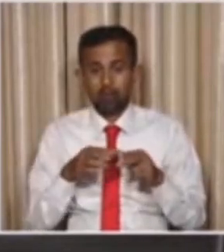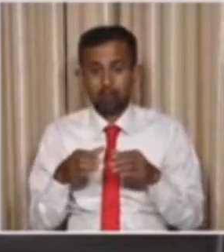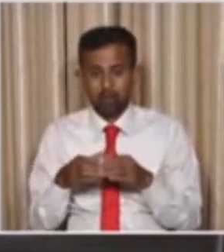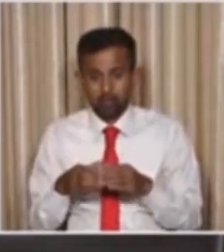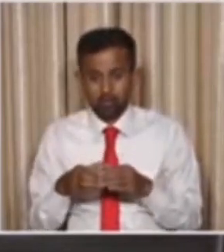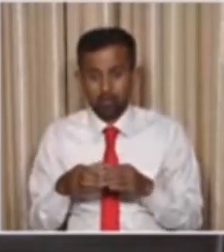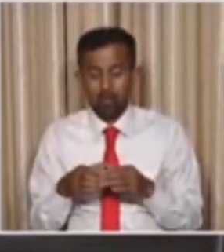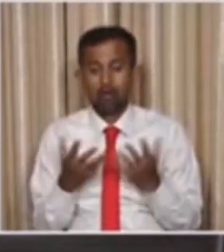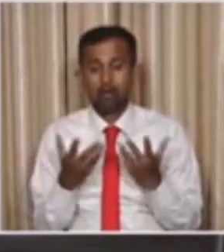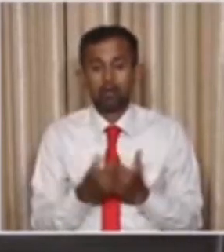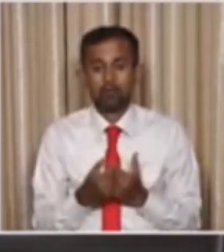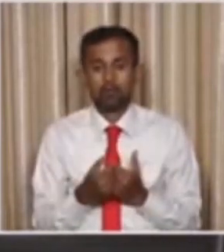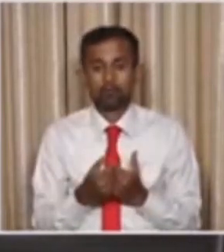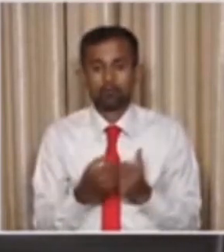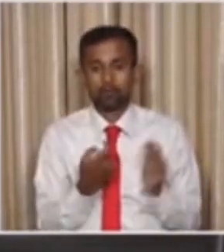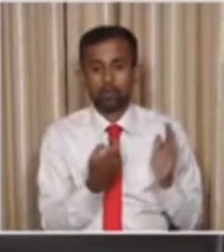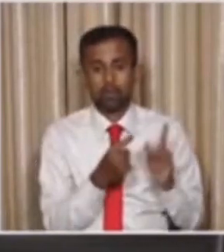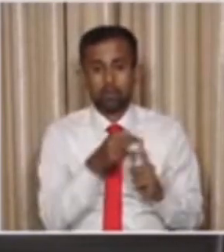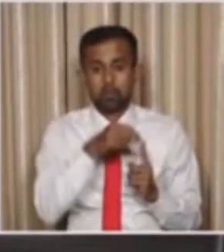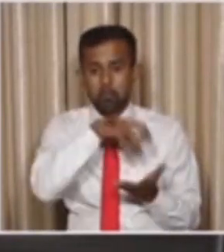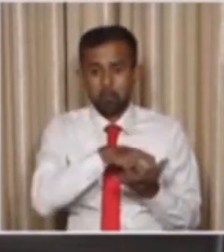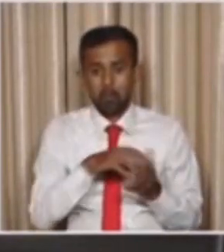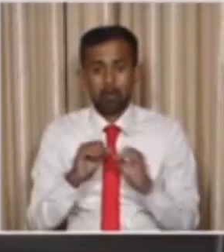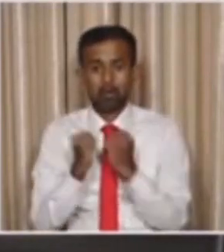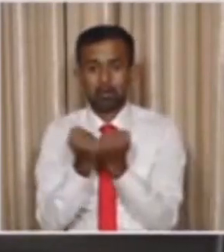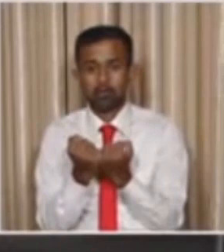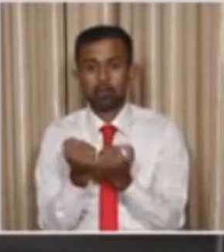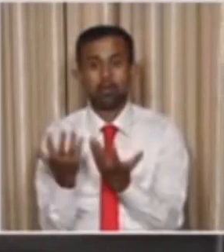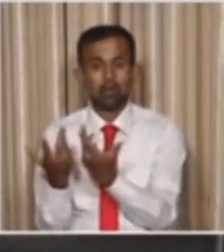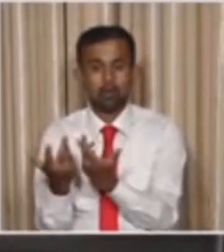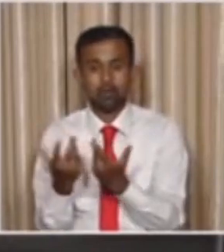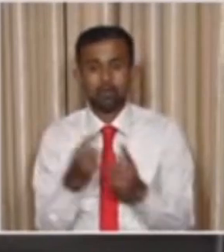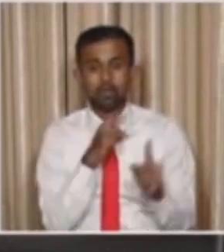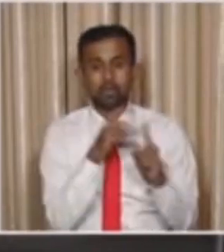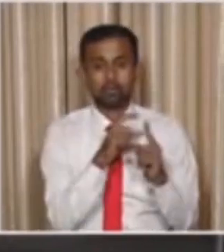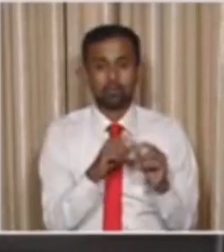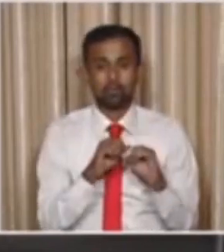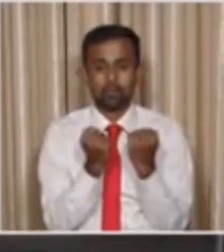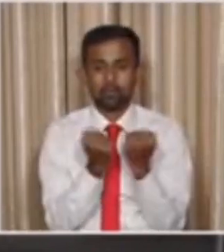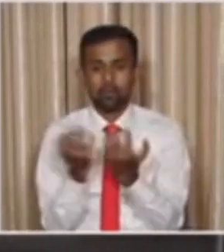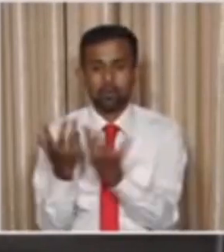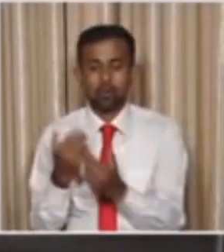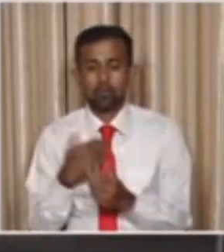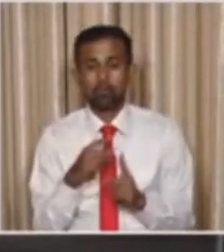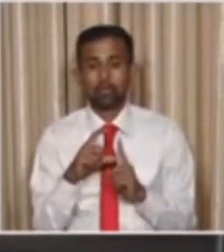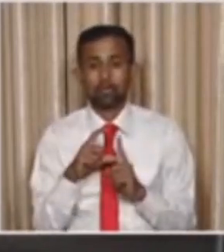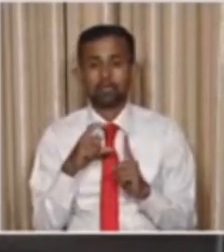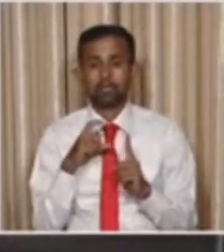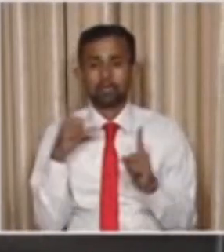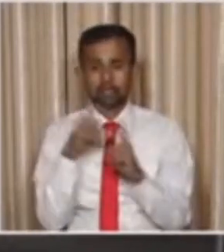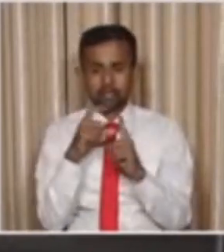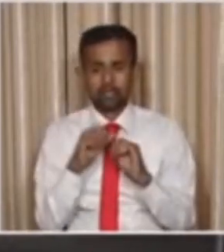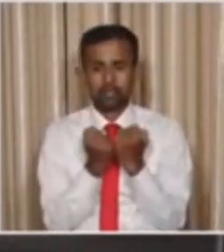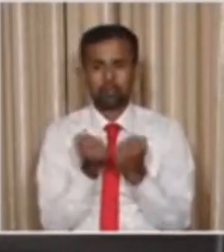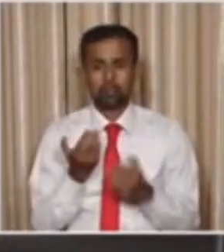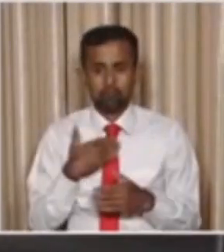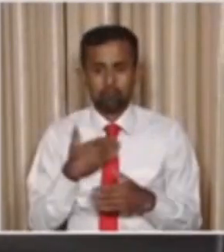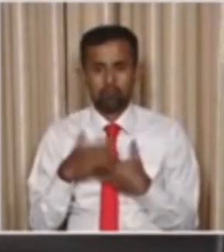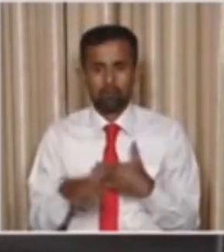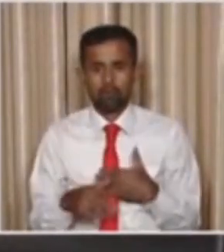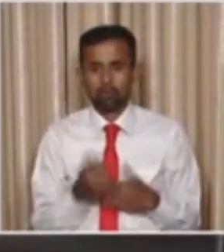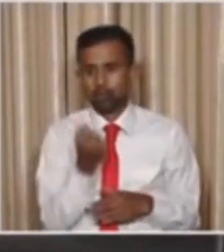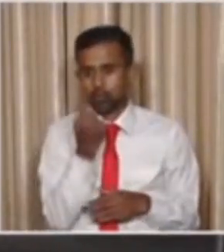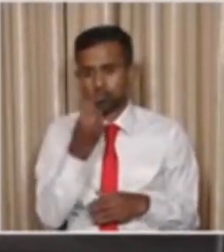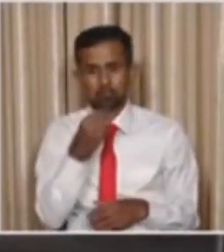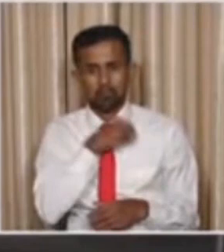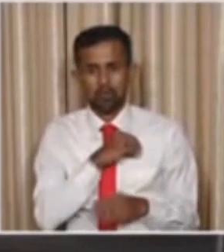तीन प्रमाण प्रोविंसियल क्लब मेचर तीन डिस्ट्रिक्ट क्लब मेचर तो मम डिस्ट्रिक्ट के हिटपू सभापति वरे हे मम रूपये कवदा